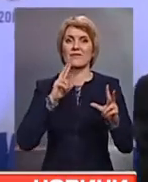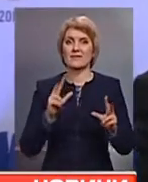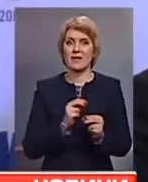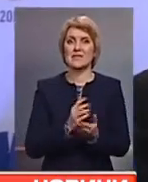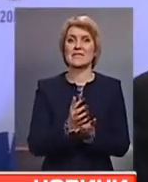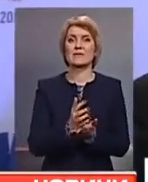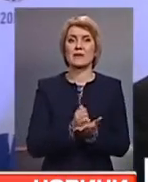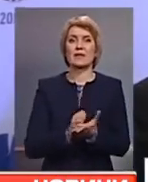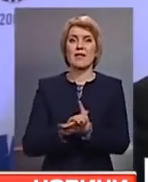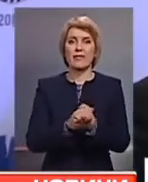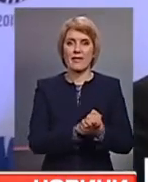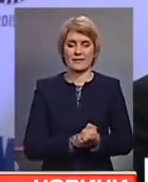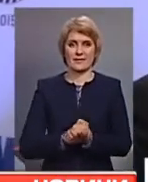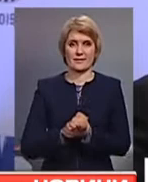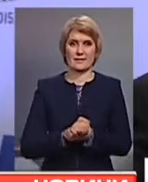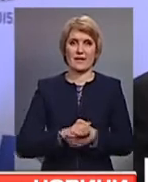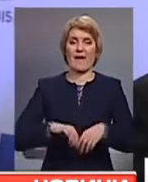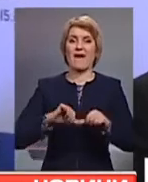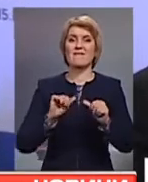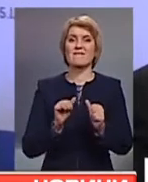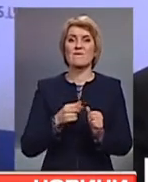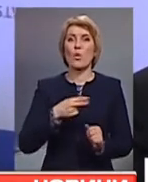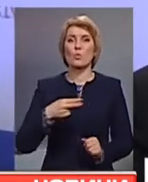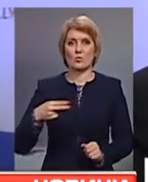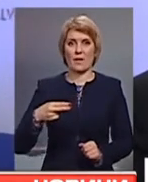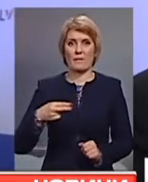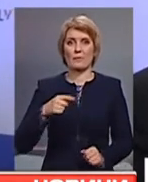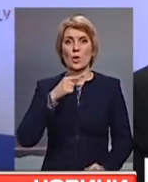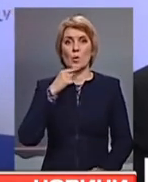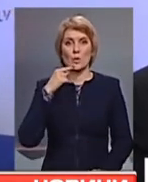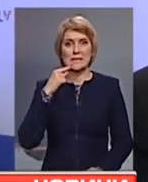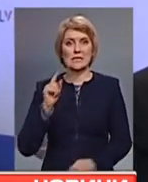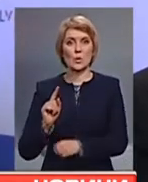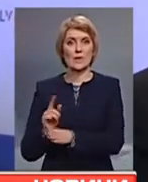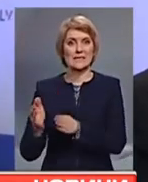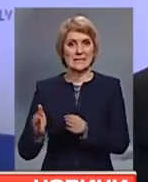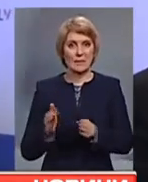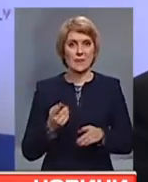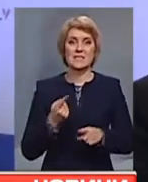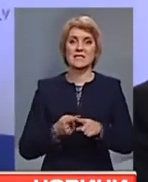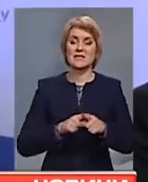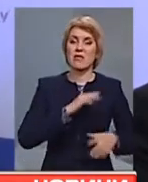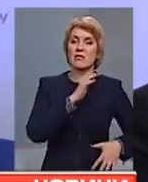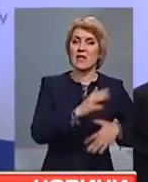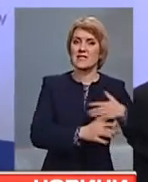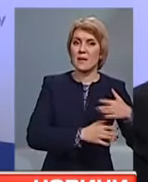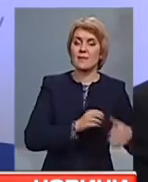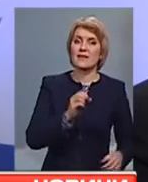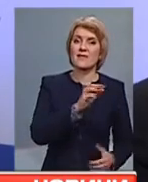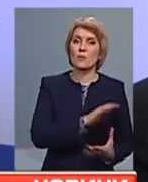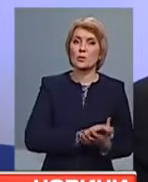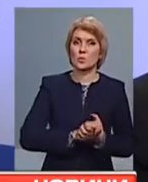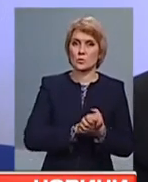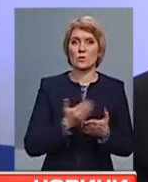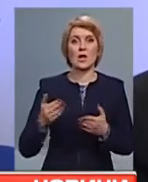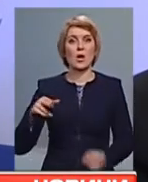єдність. Формула російської стабільності – це нестабільність у Європейському Союзі. Якщо Путін зруйнує єдність між